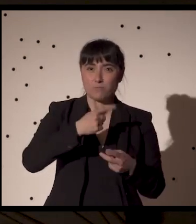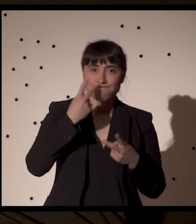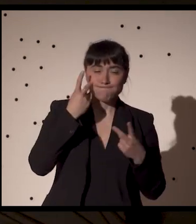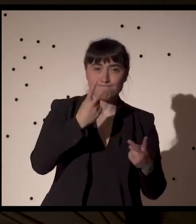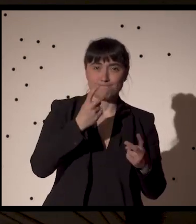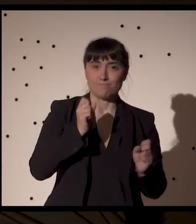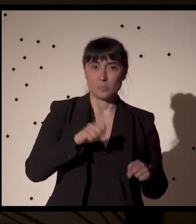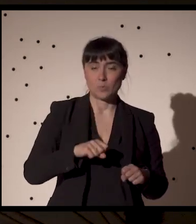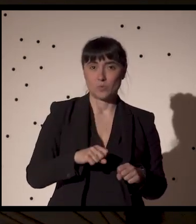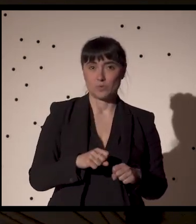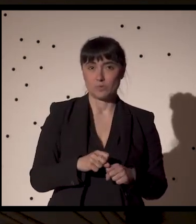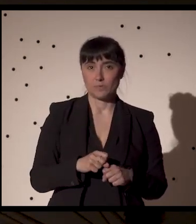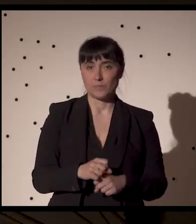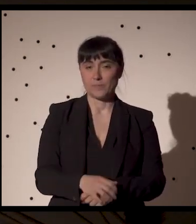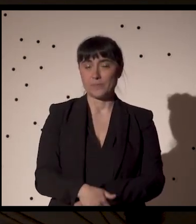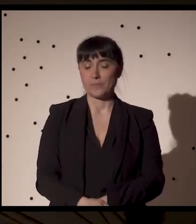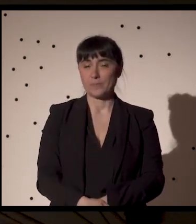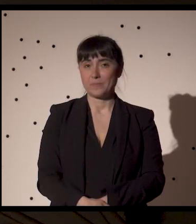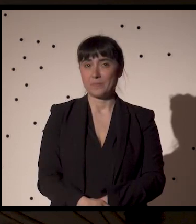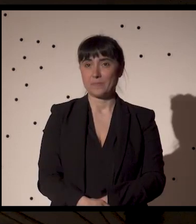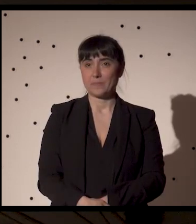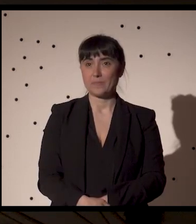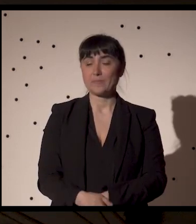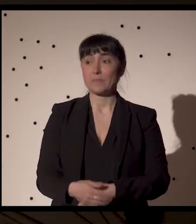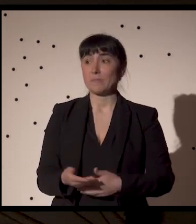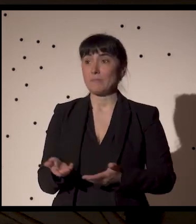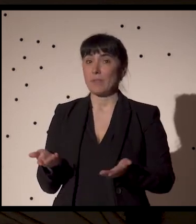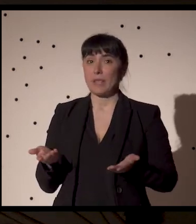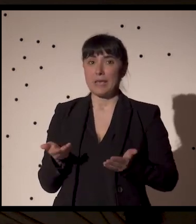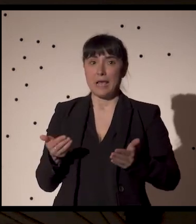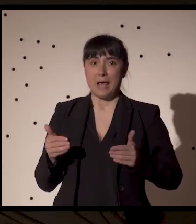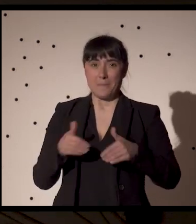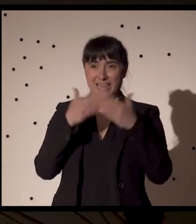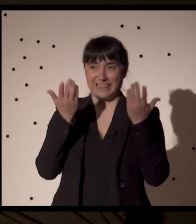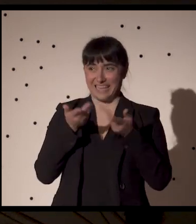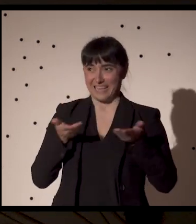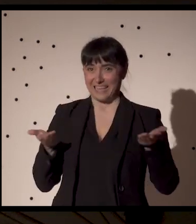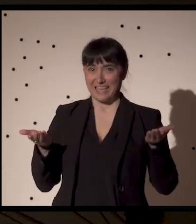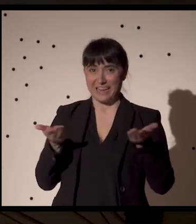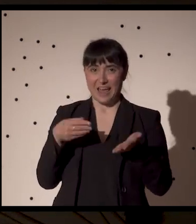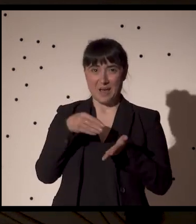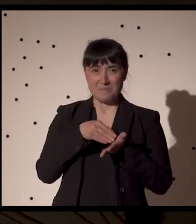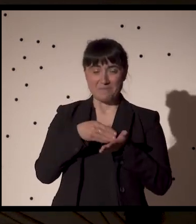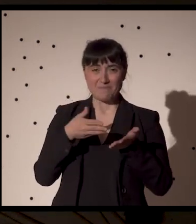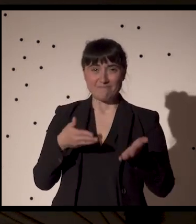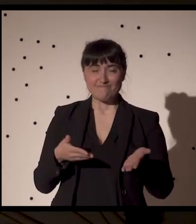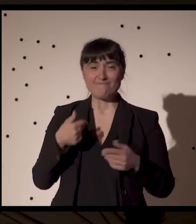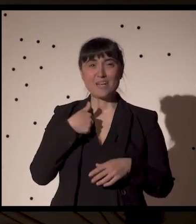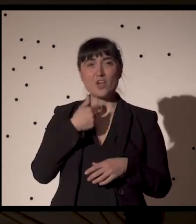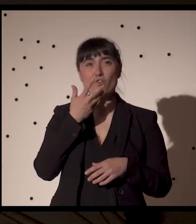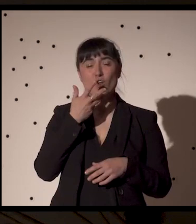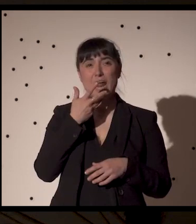venendo alla conferenza stampa di questa di questa mattina ma ci sono vari aspetti che